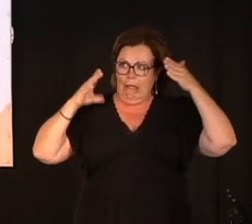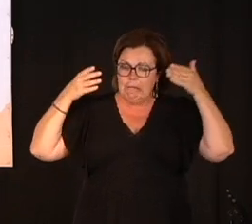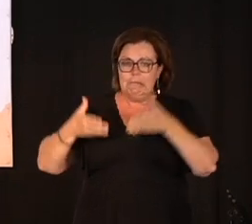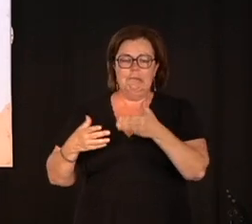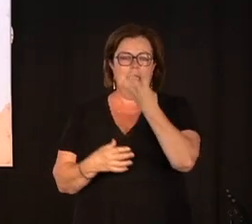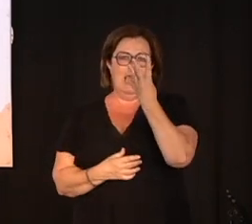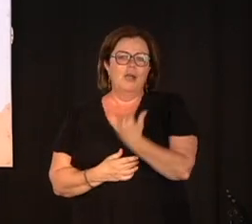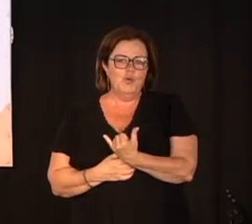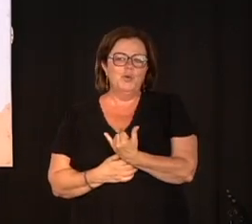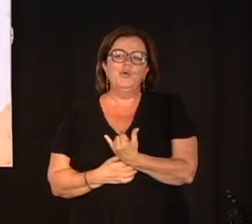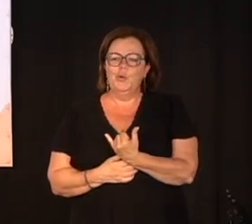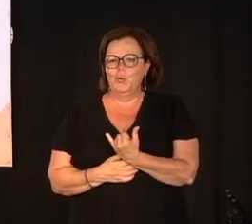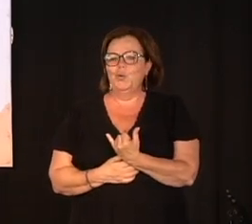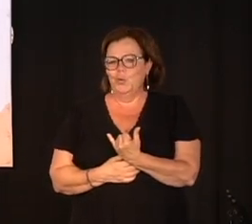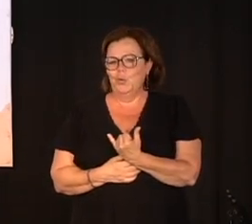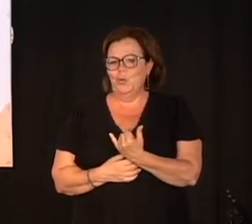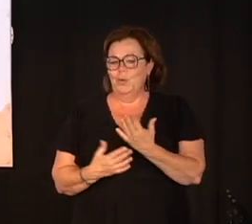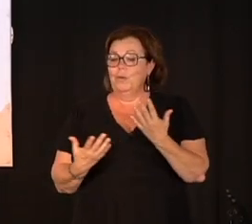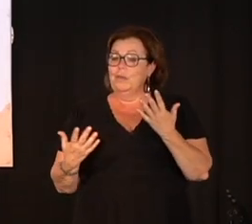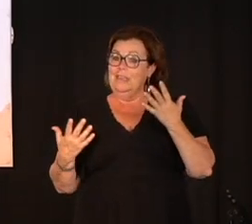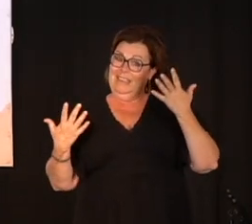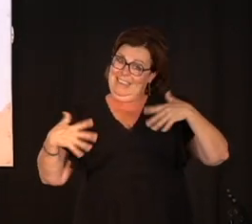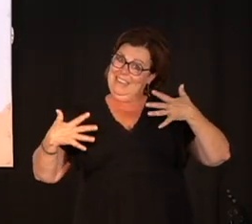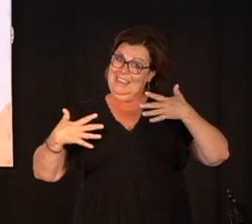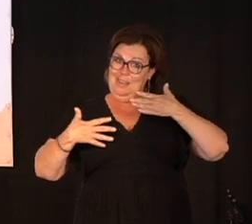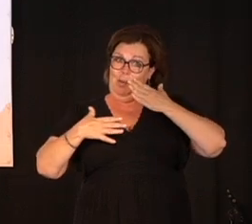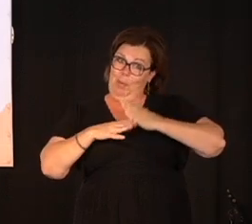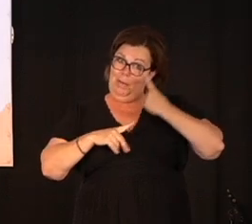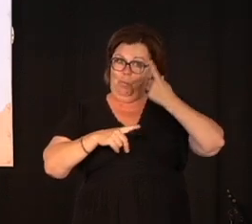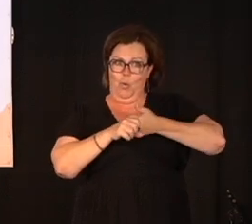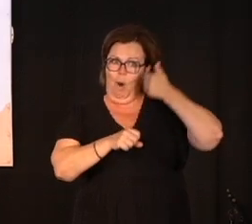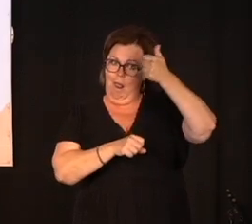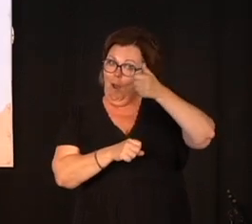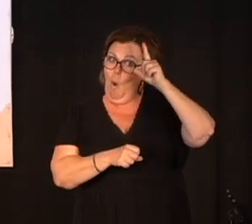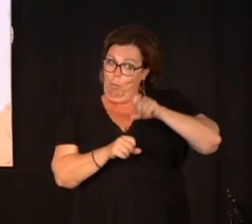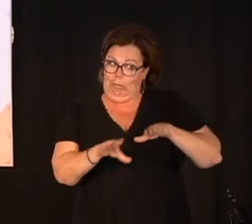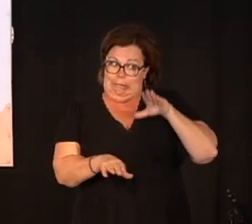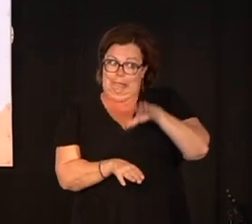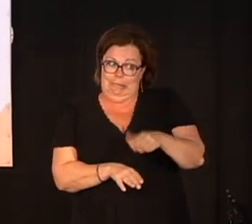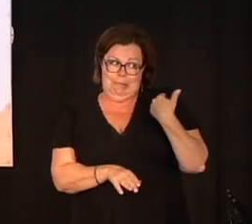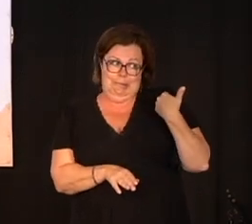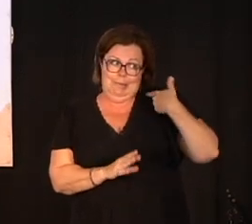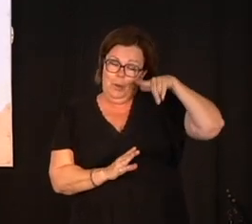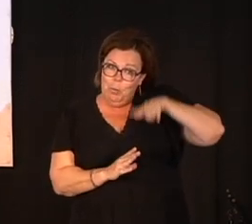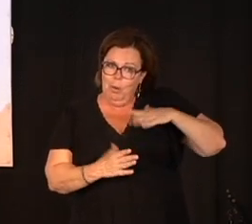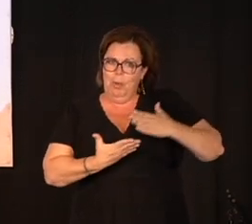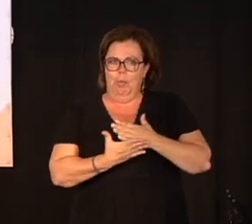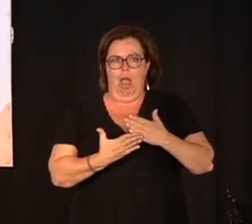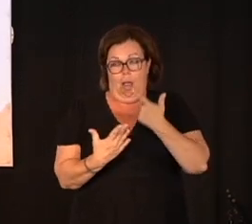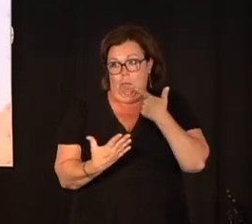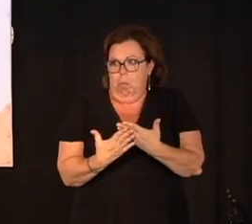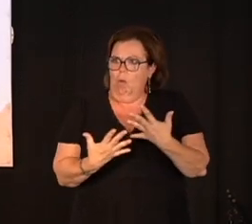4 jours. On a déjà préparé l'an prochain, donc on l'a commencé il y a 2 mois. Donc vous dire que c'est un